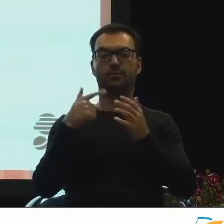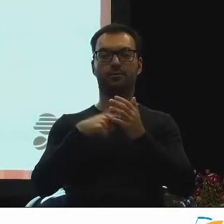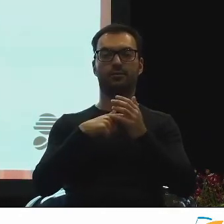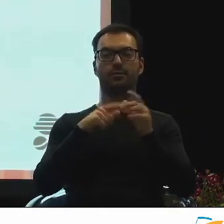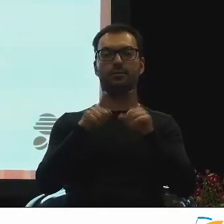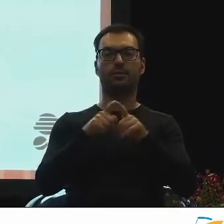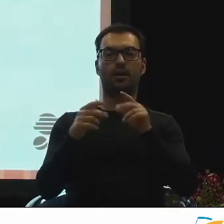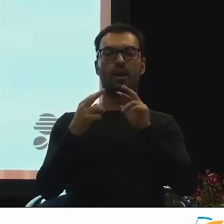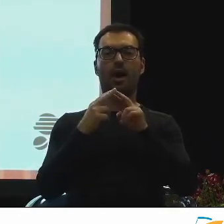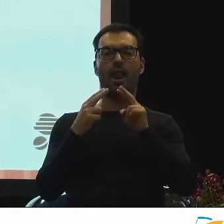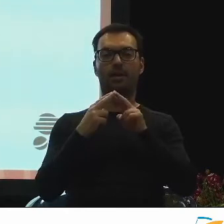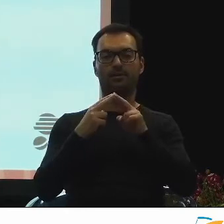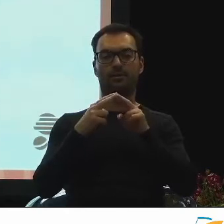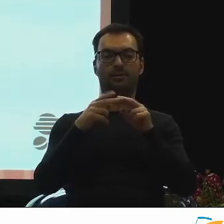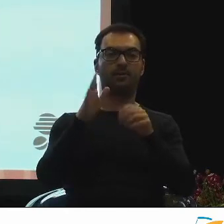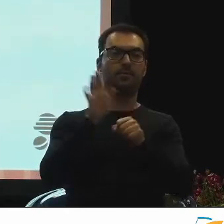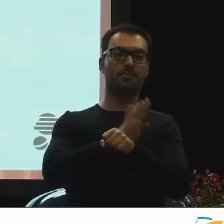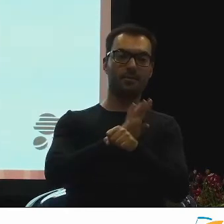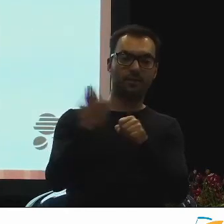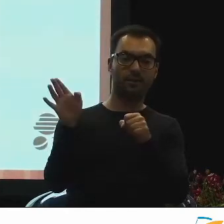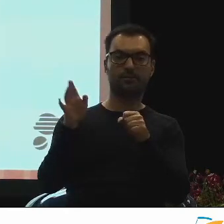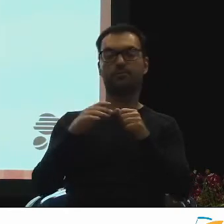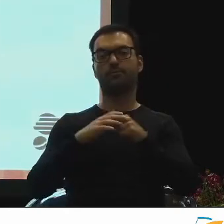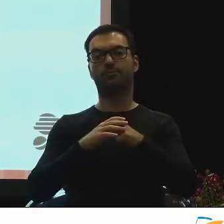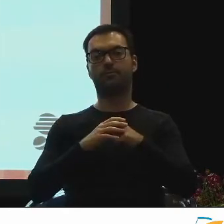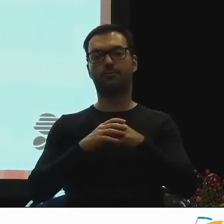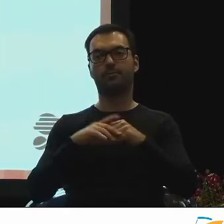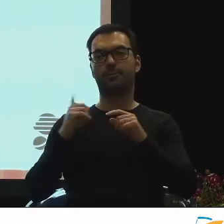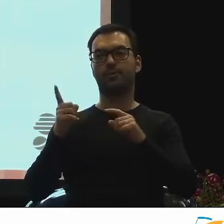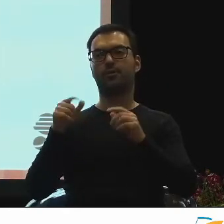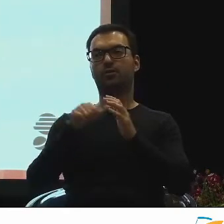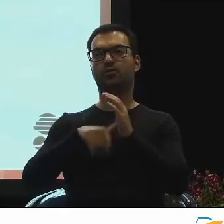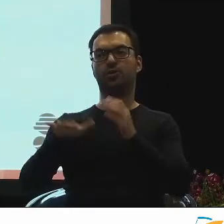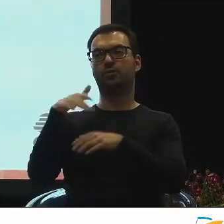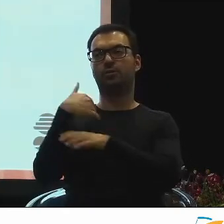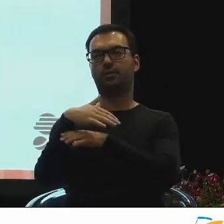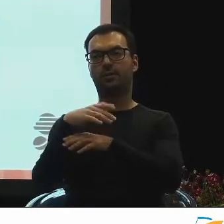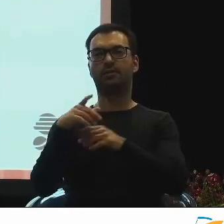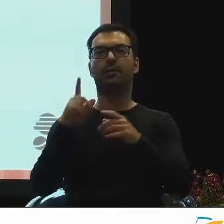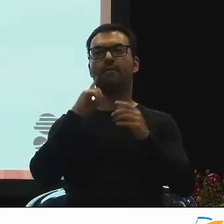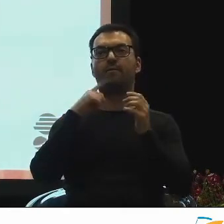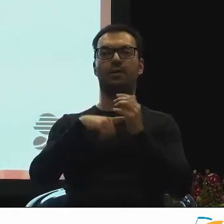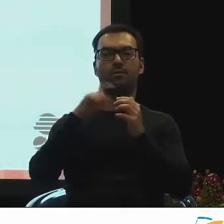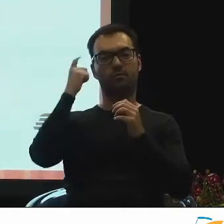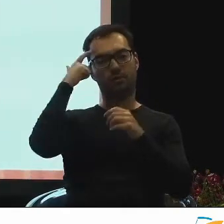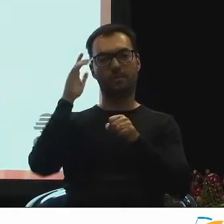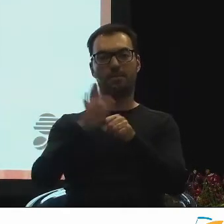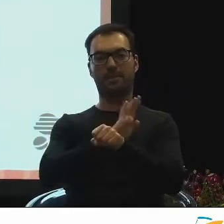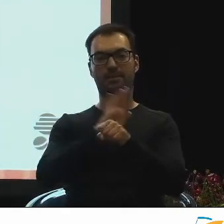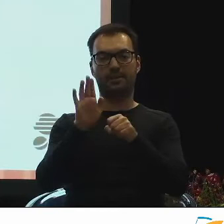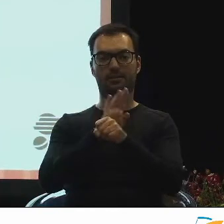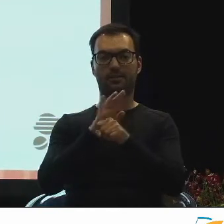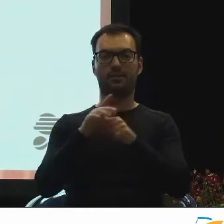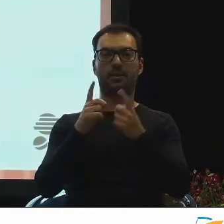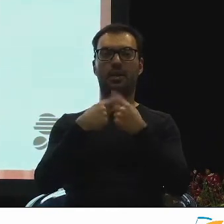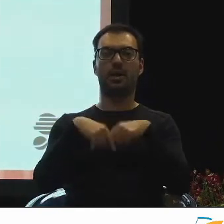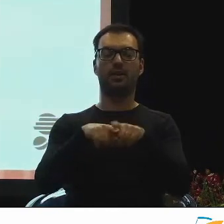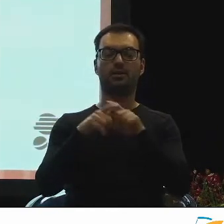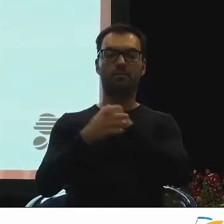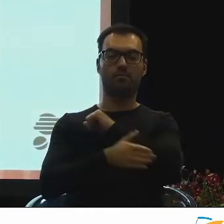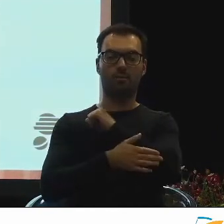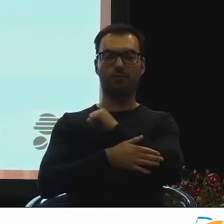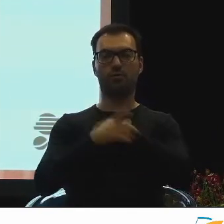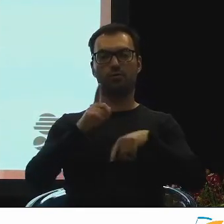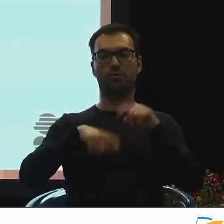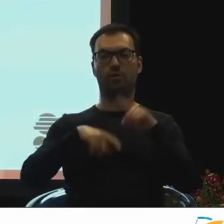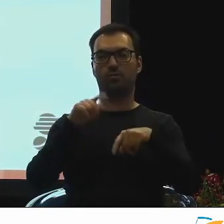i dotyczących relacji między właśnie biznesem a otoczeniem zewnętrznym, a zwłaszcza biznesem w kontekście realizowania